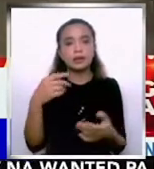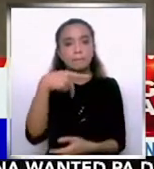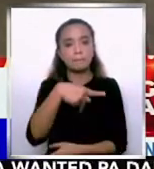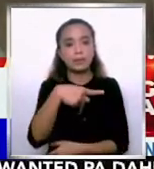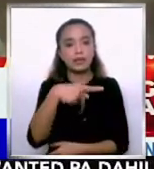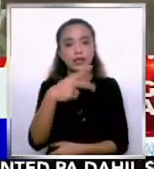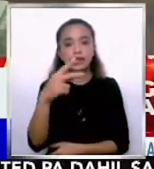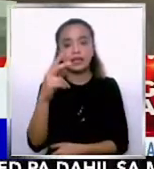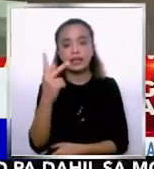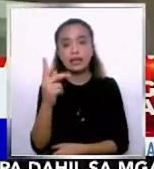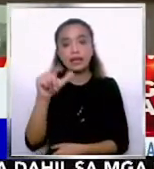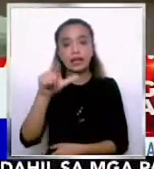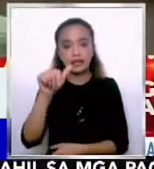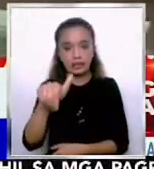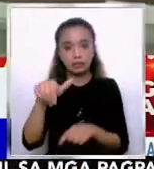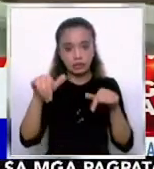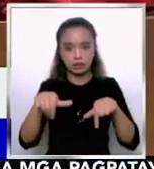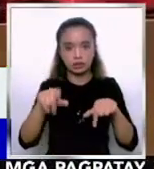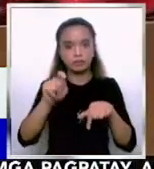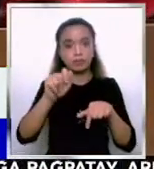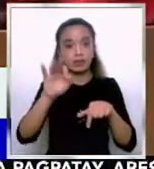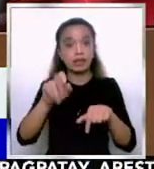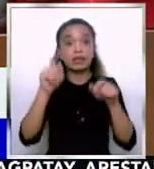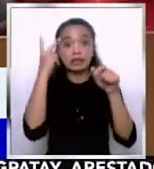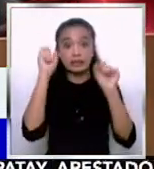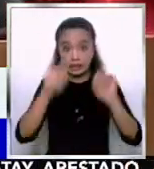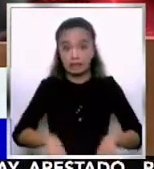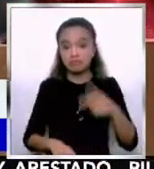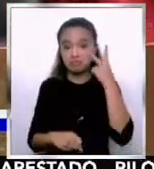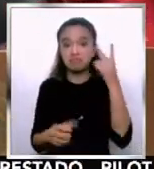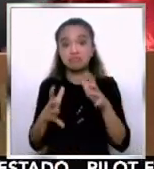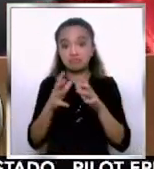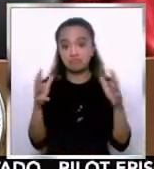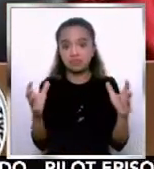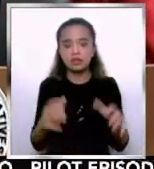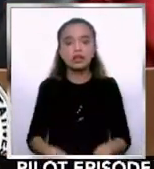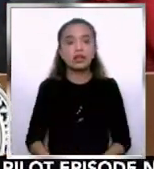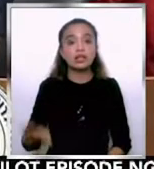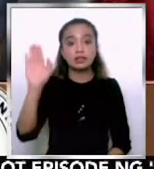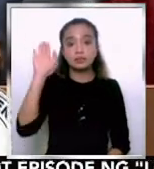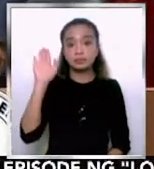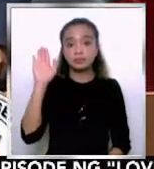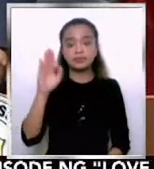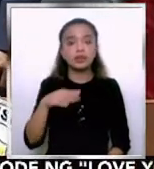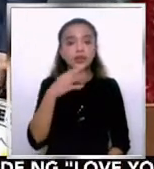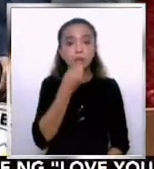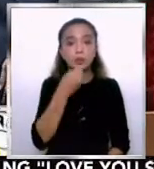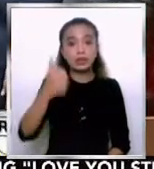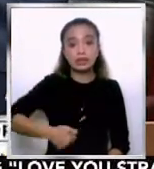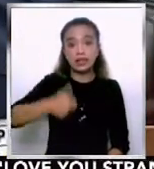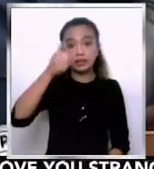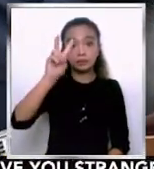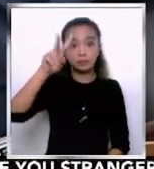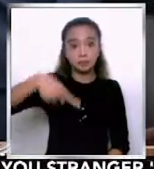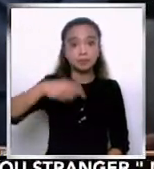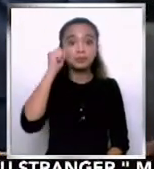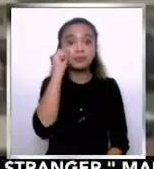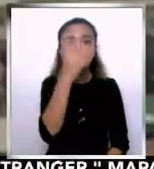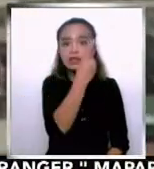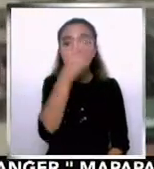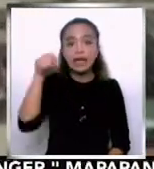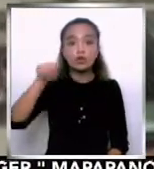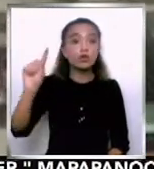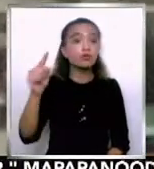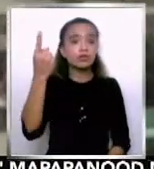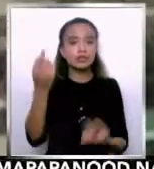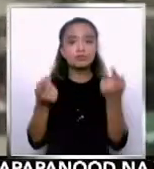sa Taft Avenue. So, makikita mo, malaki to. Sa inaugurasyon naman ni Vice President-elect Sara Duterte na mas mauunang idaraos sa June 19